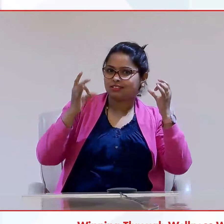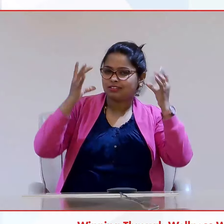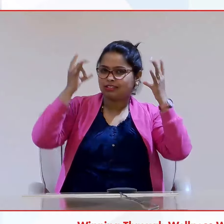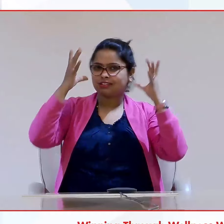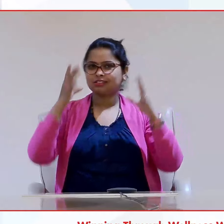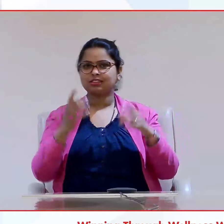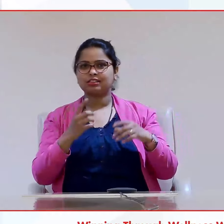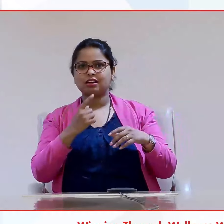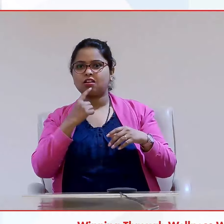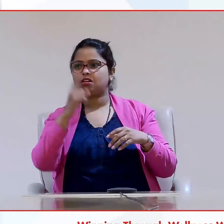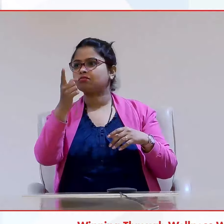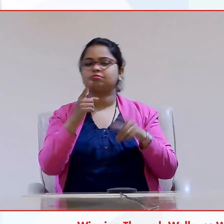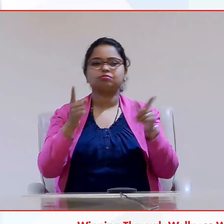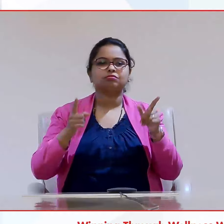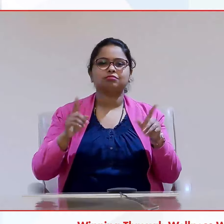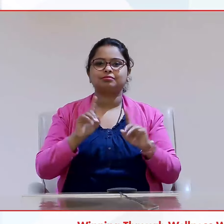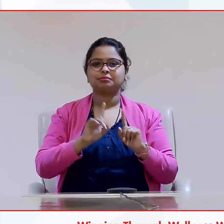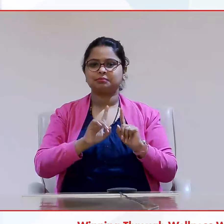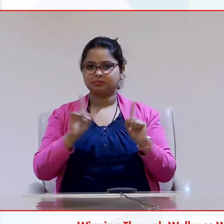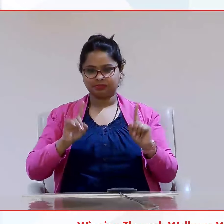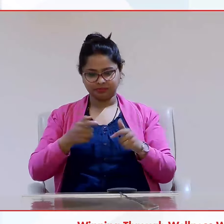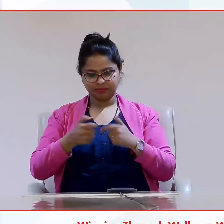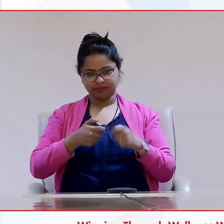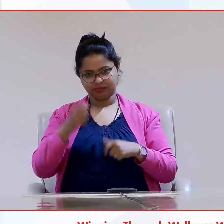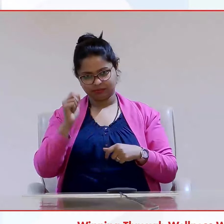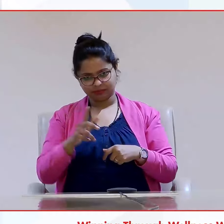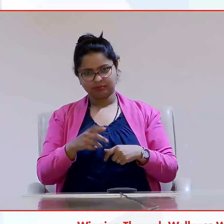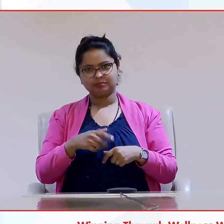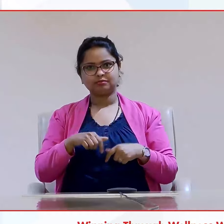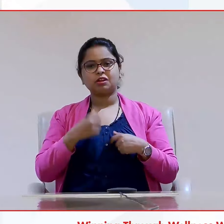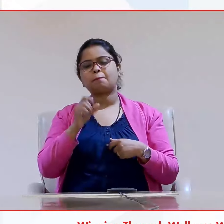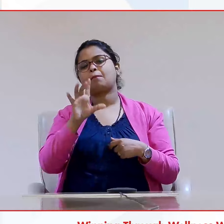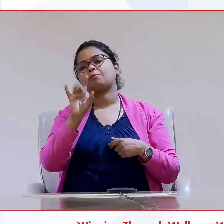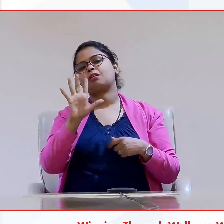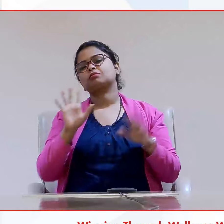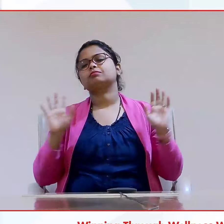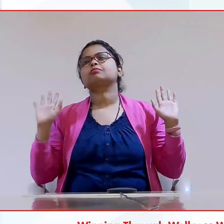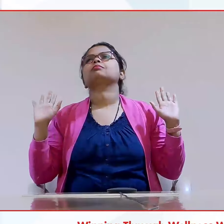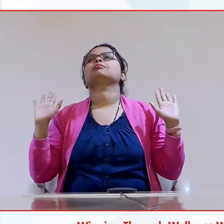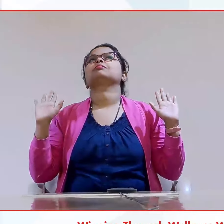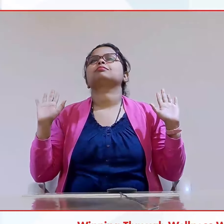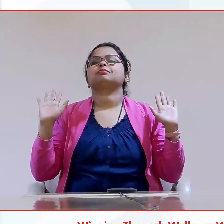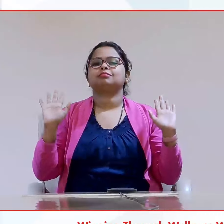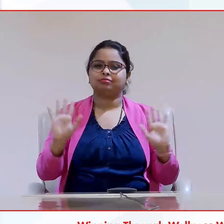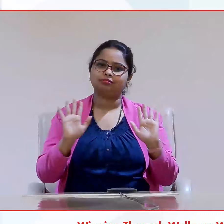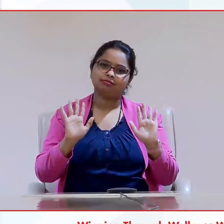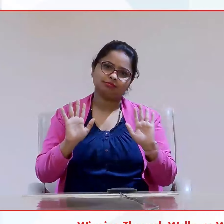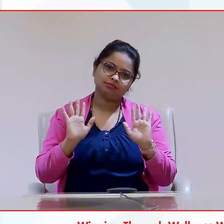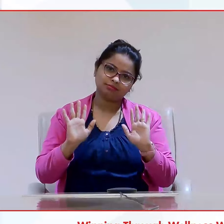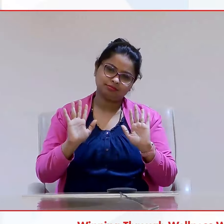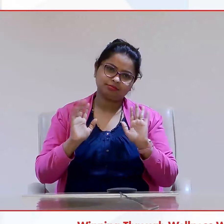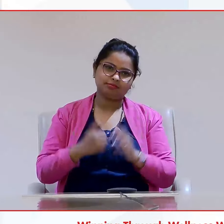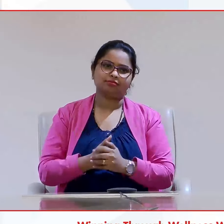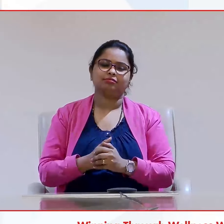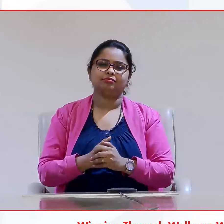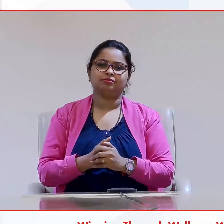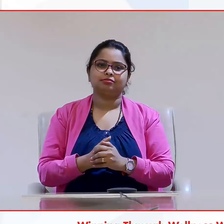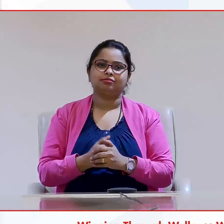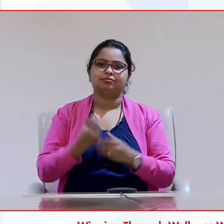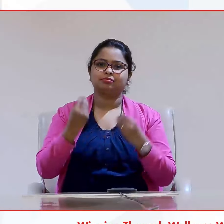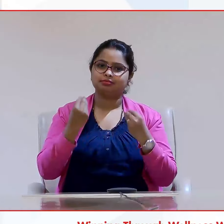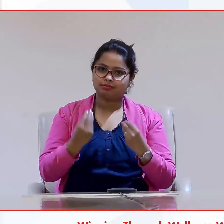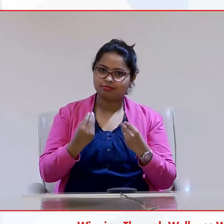डोंट राइट एन ईमेल, डोंट सेंड अ मैसेज. अपने आप को बोलिए मैं 15 मिनट के बाद ये करूंगा या करूंगी. वी हिट द आयरन व्हेन